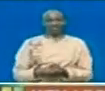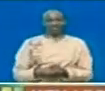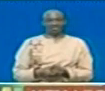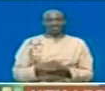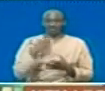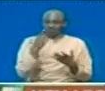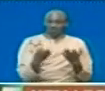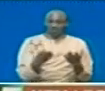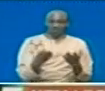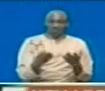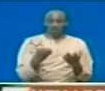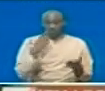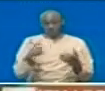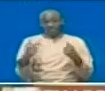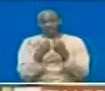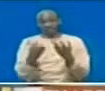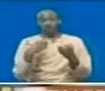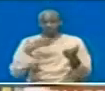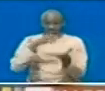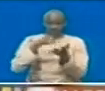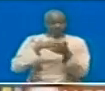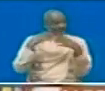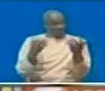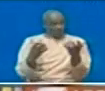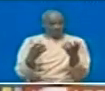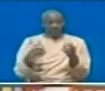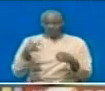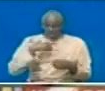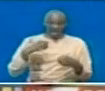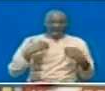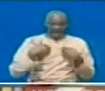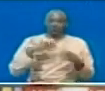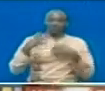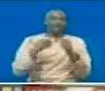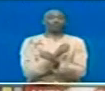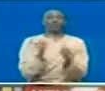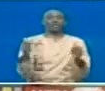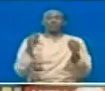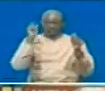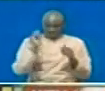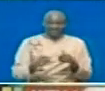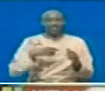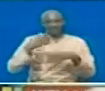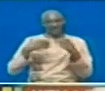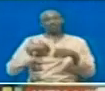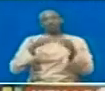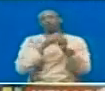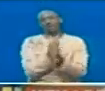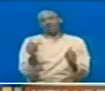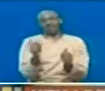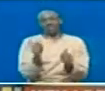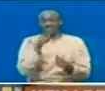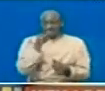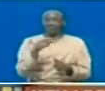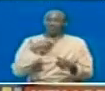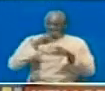Irrespective of what might happen, what the situation is, we have to play well. We have to play according to script. And that is